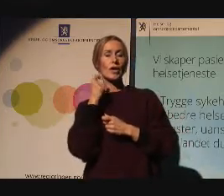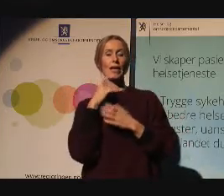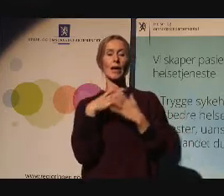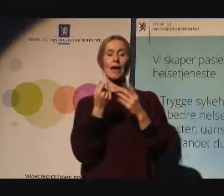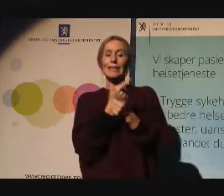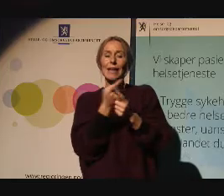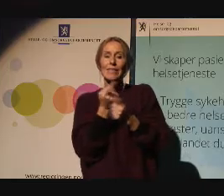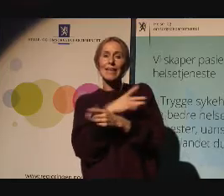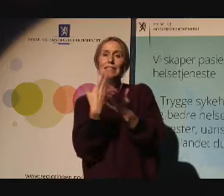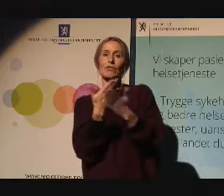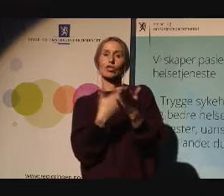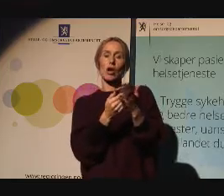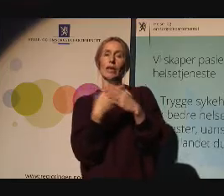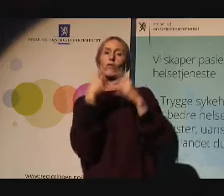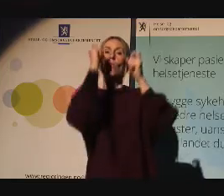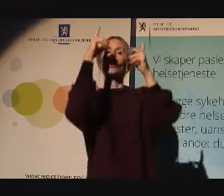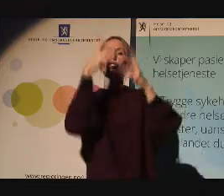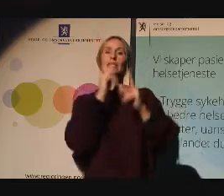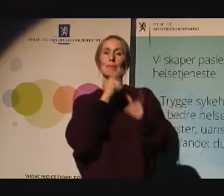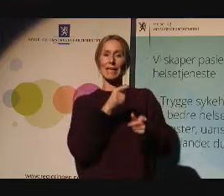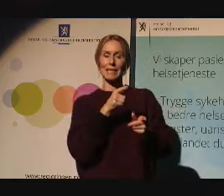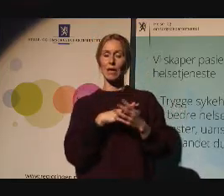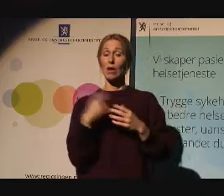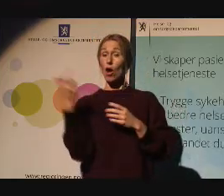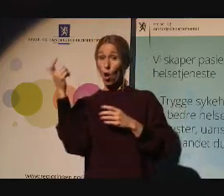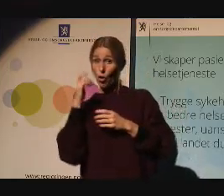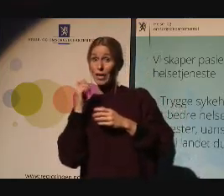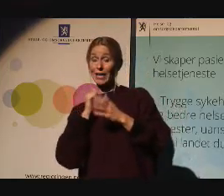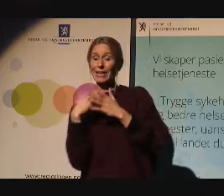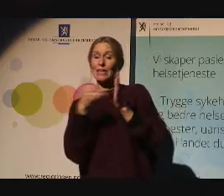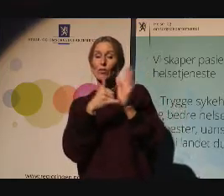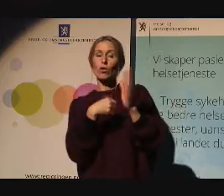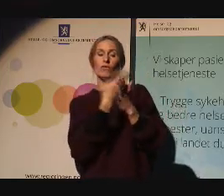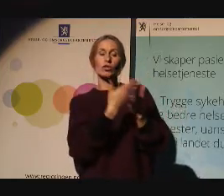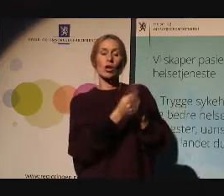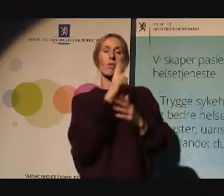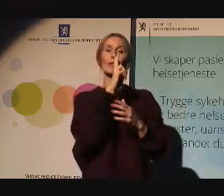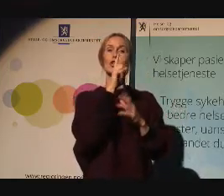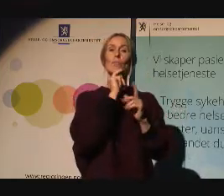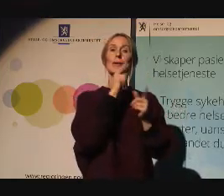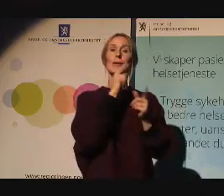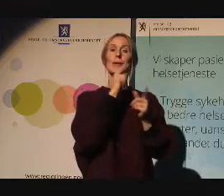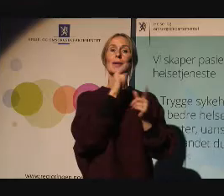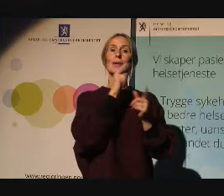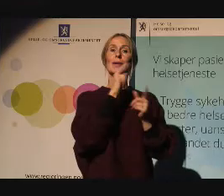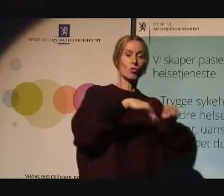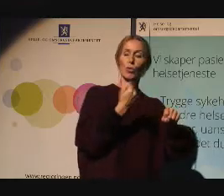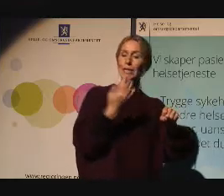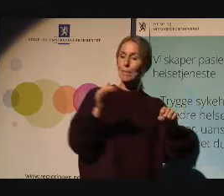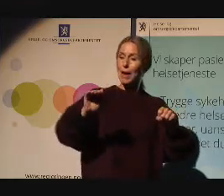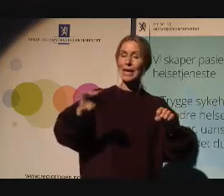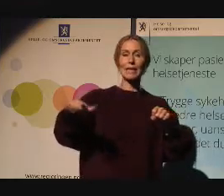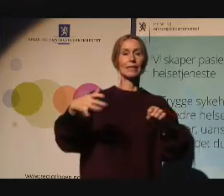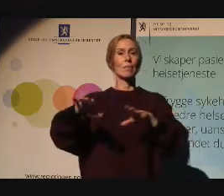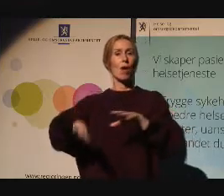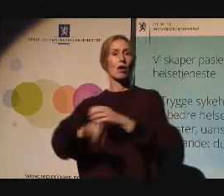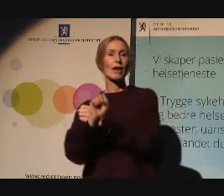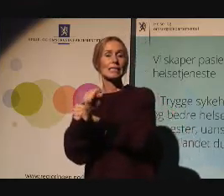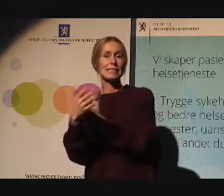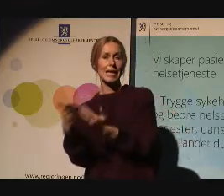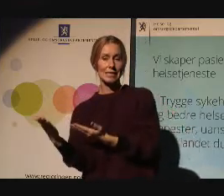til barnevernet. Og høringen inneholder også et forslag om ny plikt for kommunen til å gi melding til barnevernstjenesten